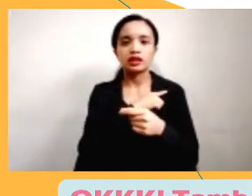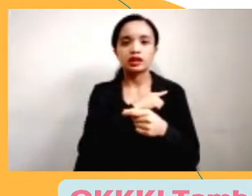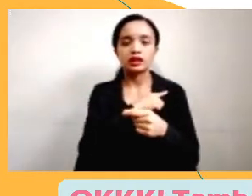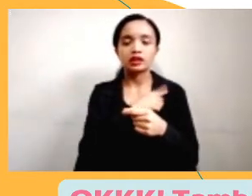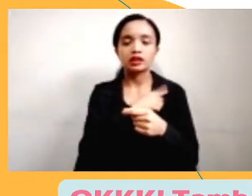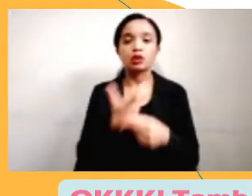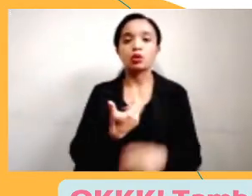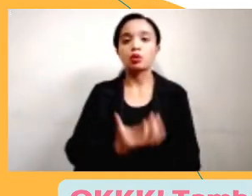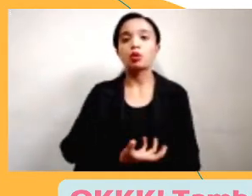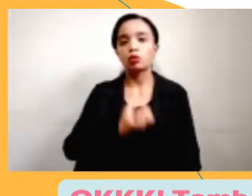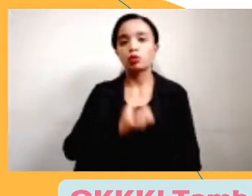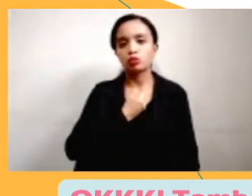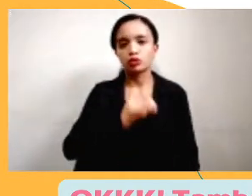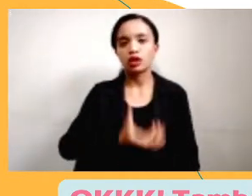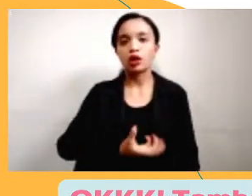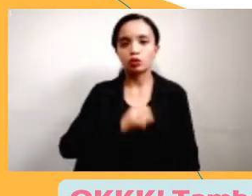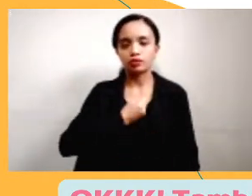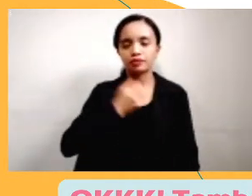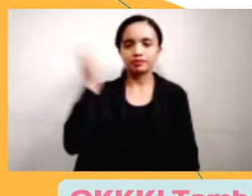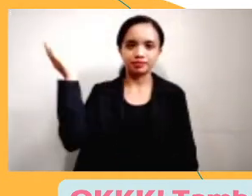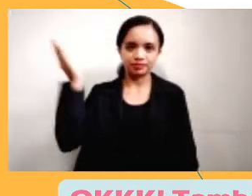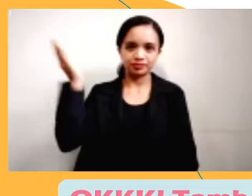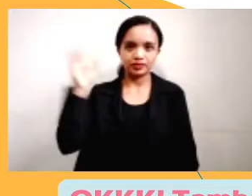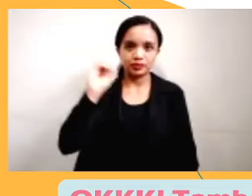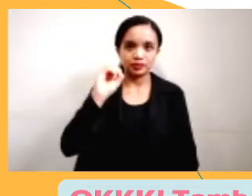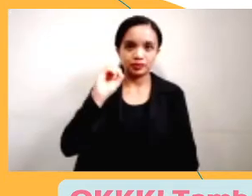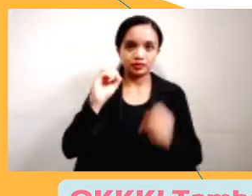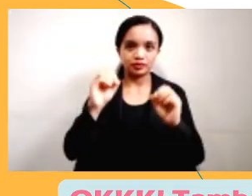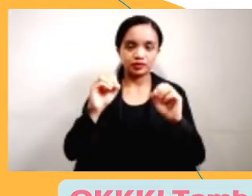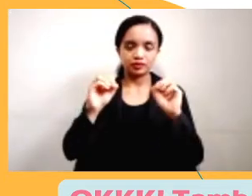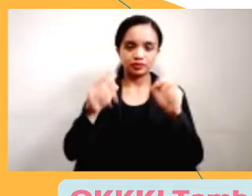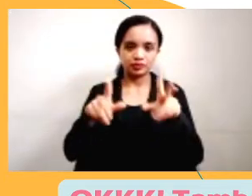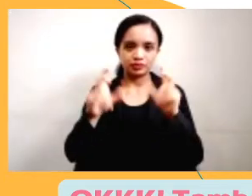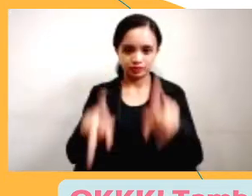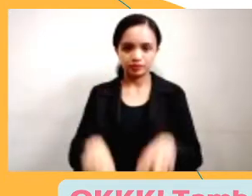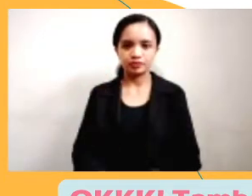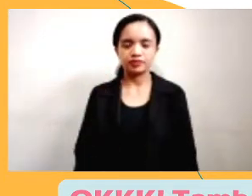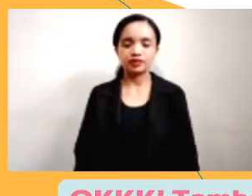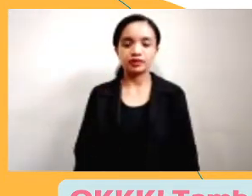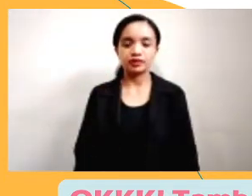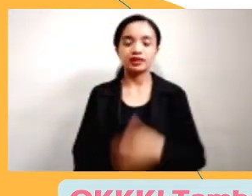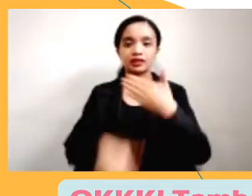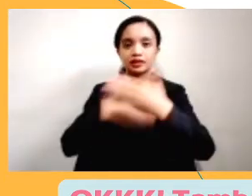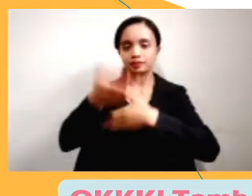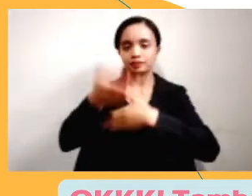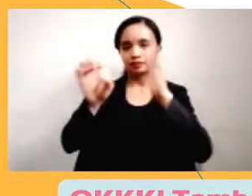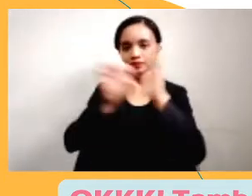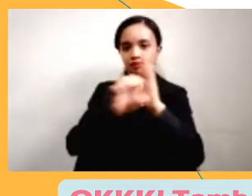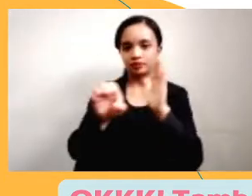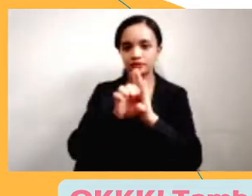sariling gestures. Okay? Sige. Kunwari, example.